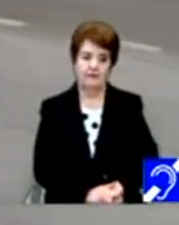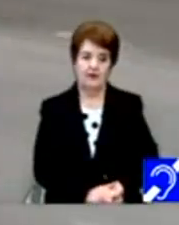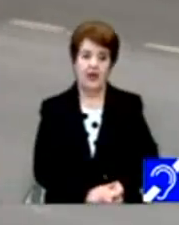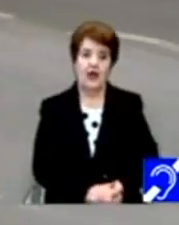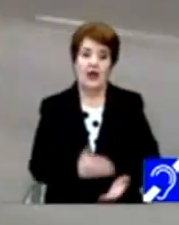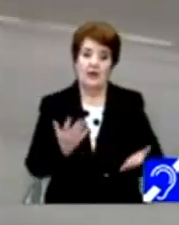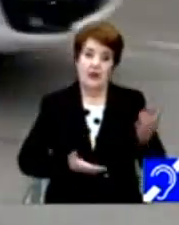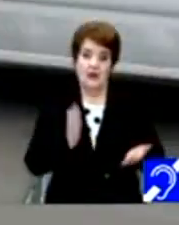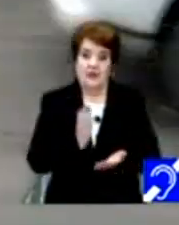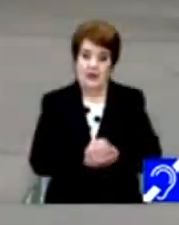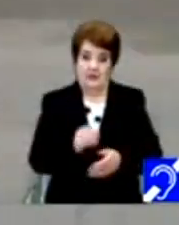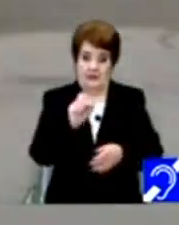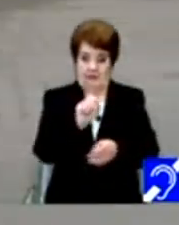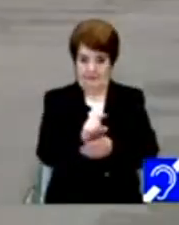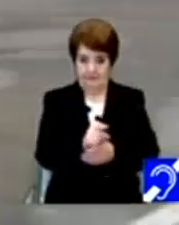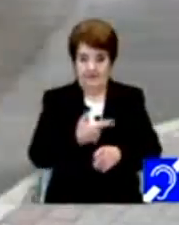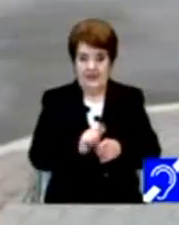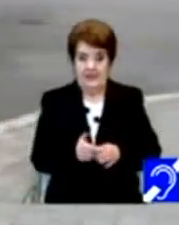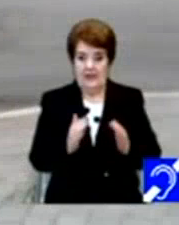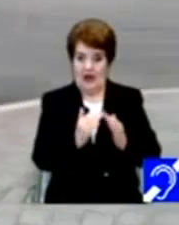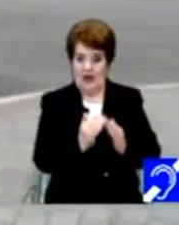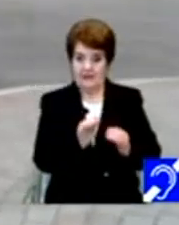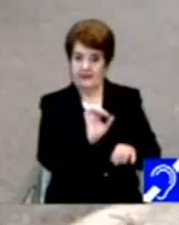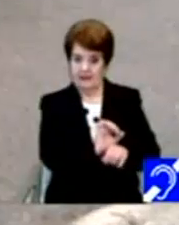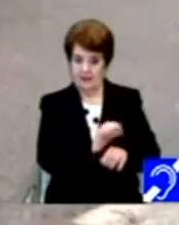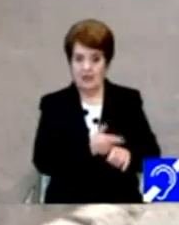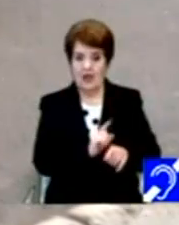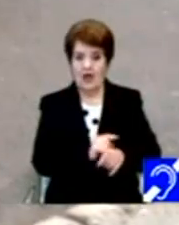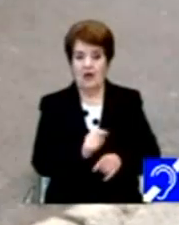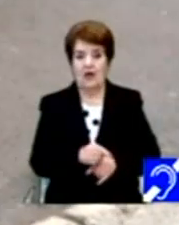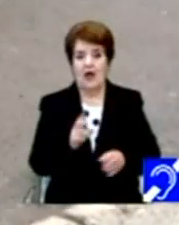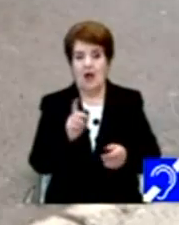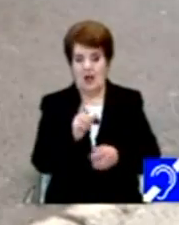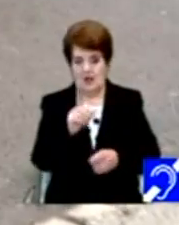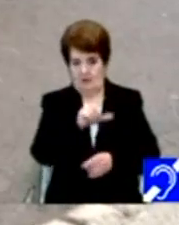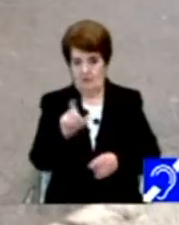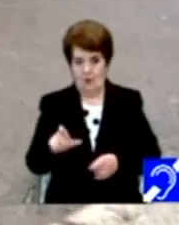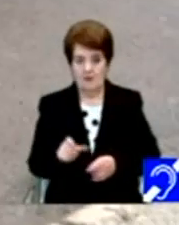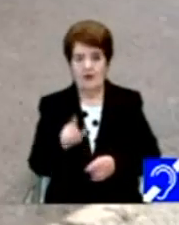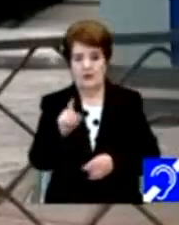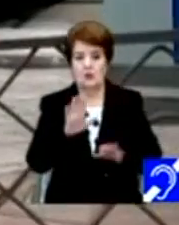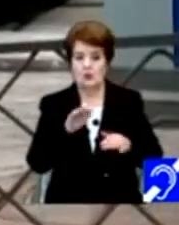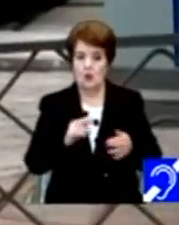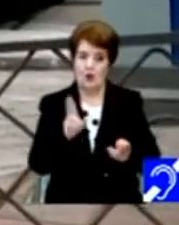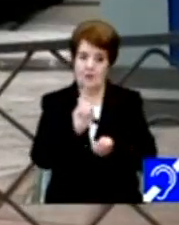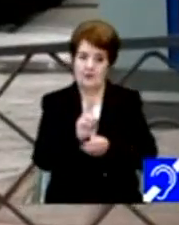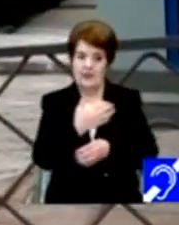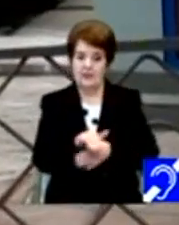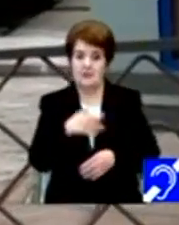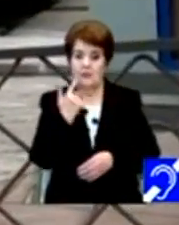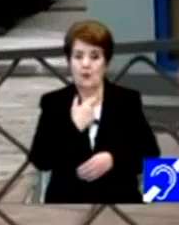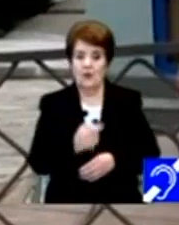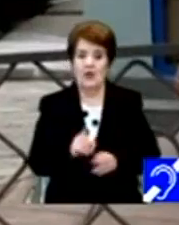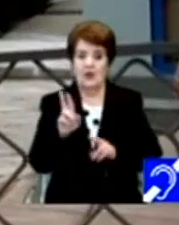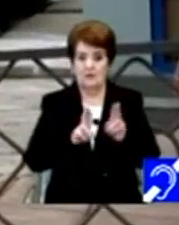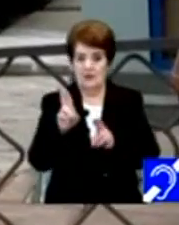Chiar dacă le este indicat să stea acasă pentru a preveni răspândirea pandemiei, locuitorii din Soroca pe care i-am întâlnit în stradă spun că